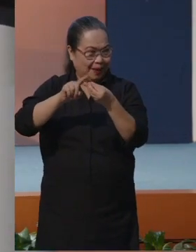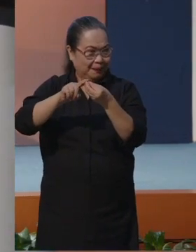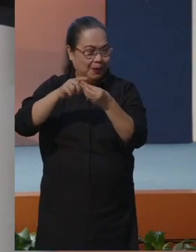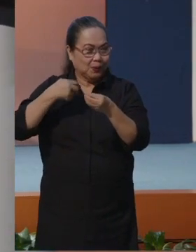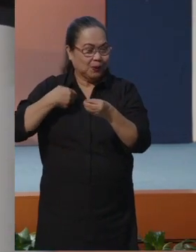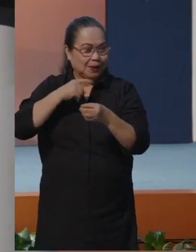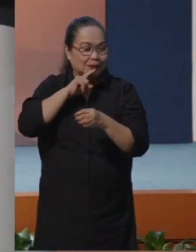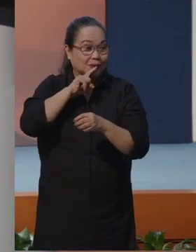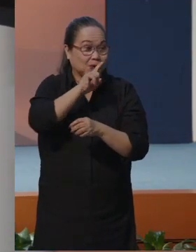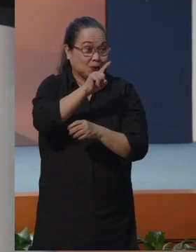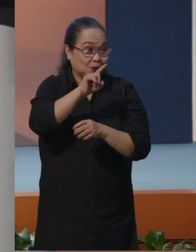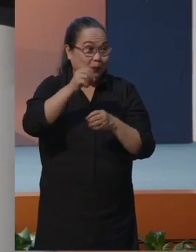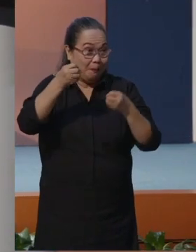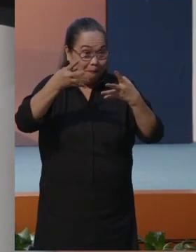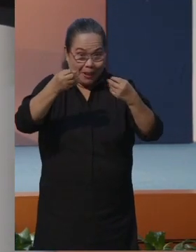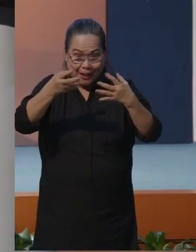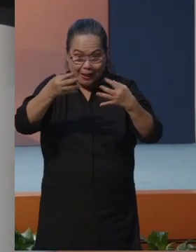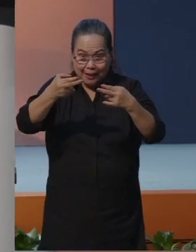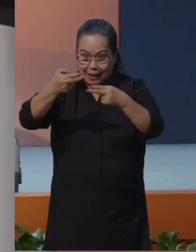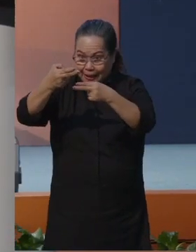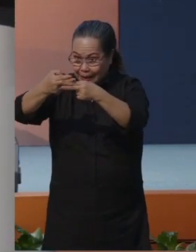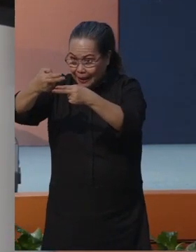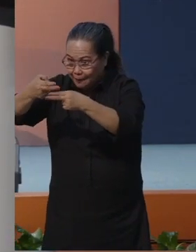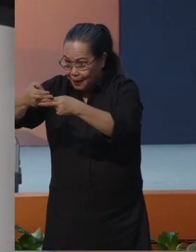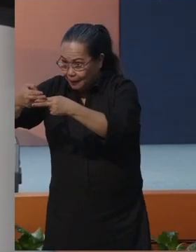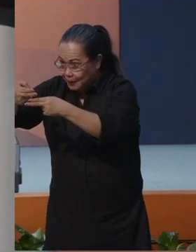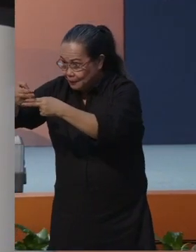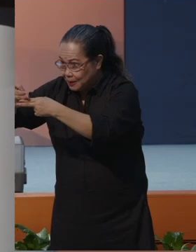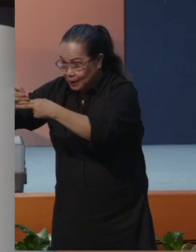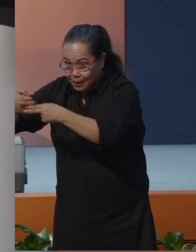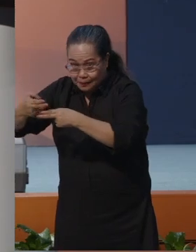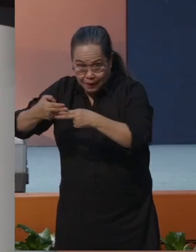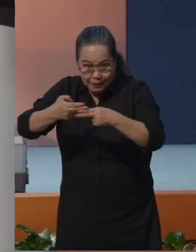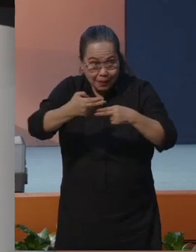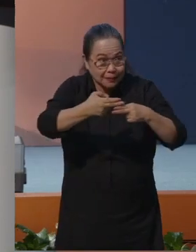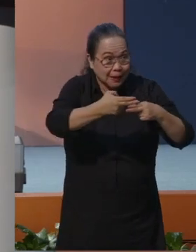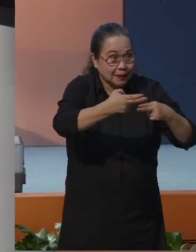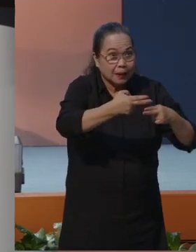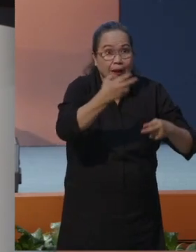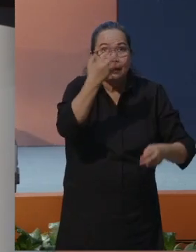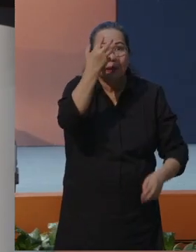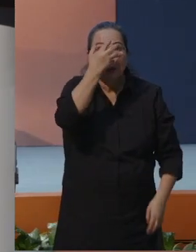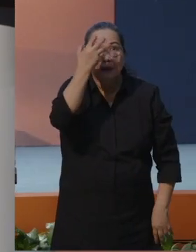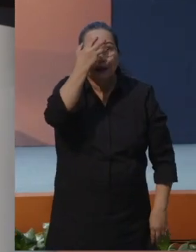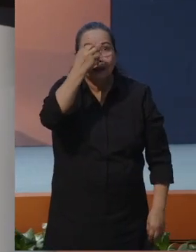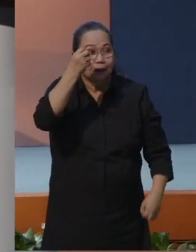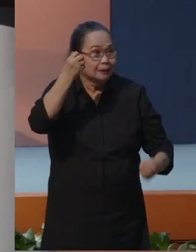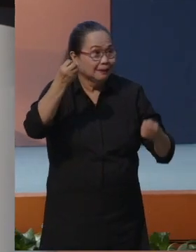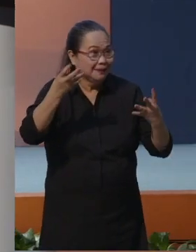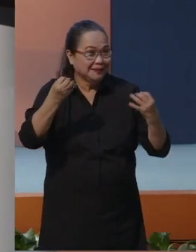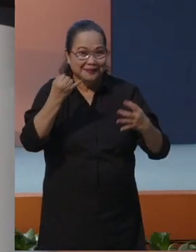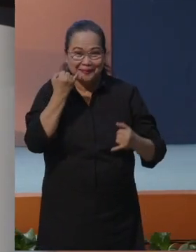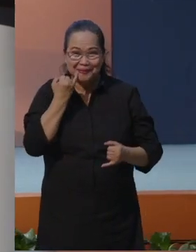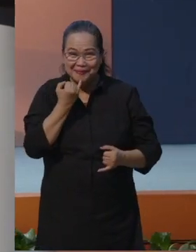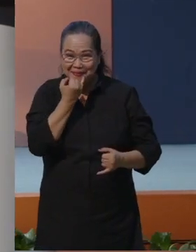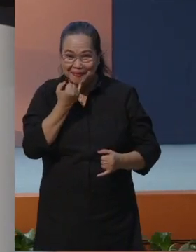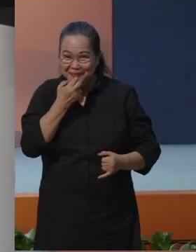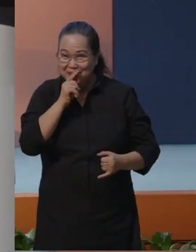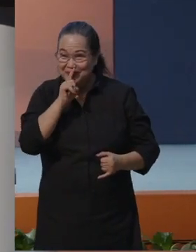sa dami po ng pambihirang pangalan na ating binasa at kung ano-anong bahagi ng Israel na ating